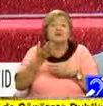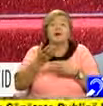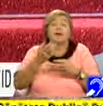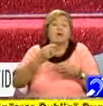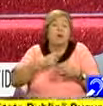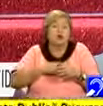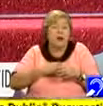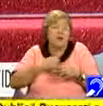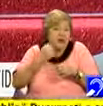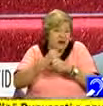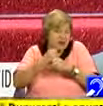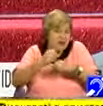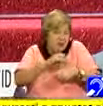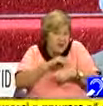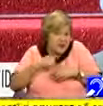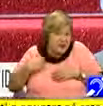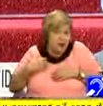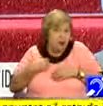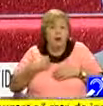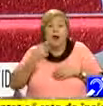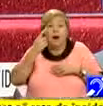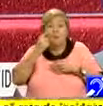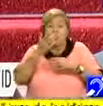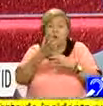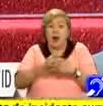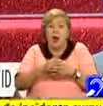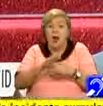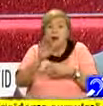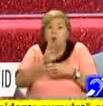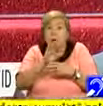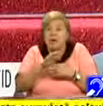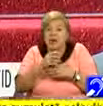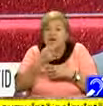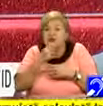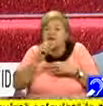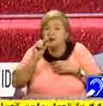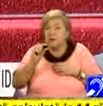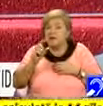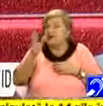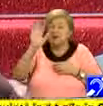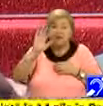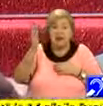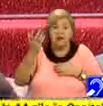Am văzut foarte bine în state europene copii de vârstă mică ce își autoadministrează acele teste.